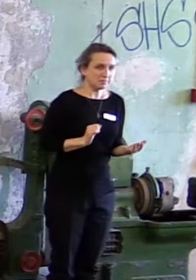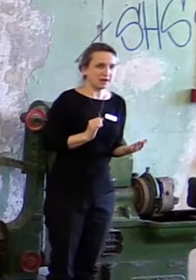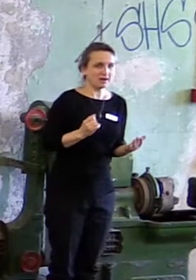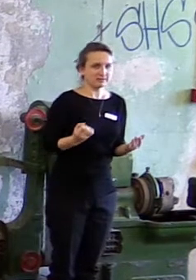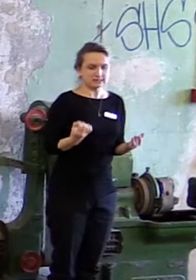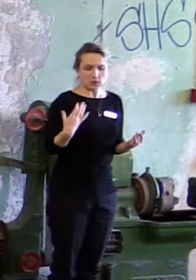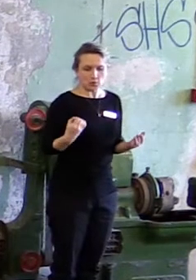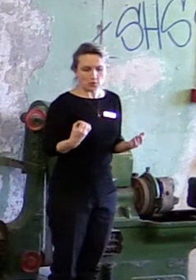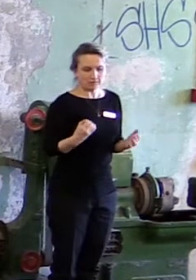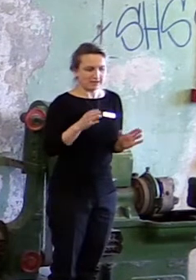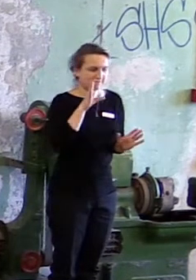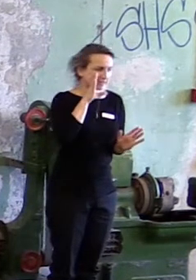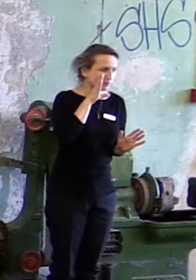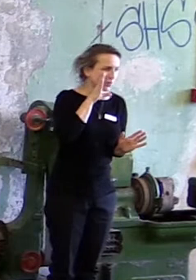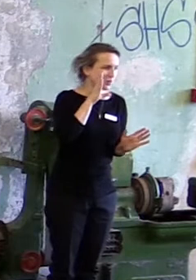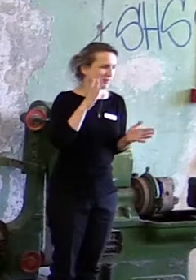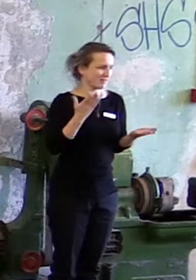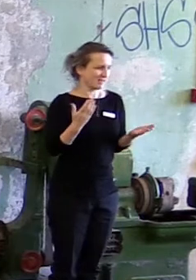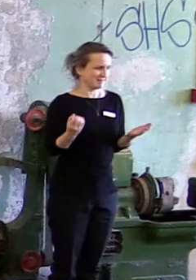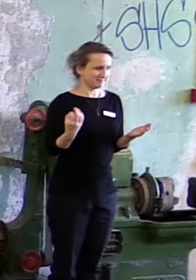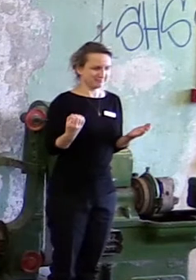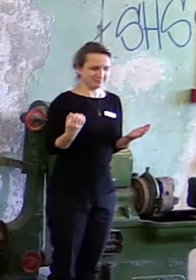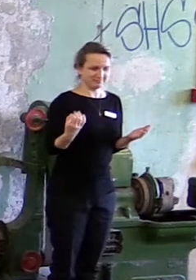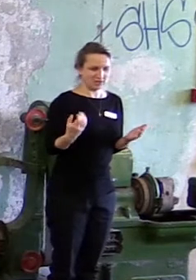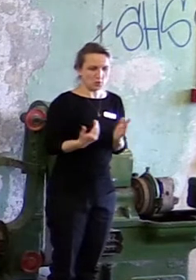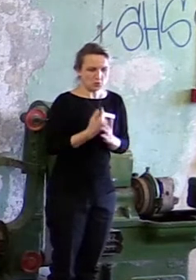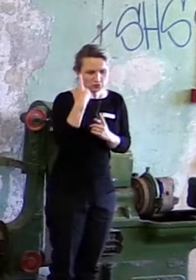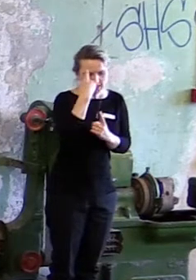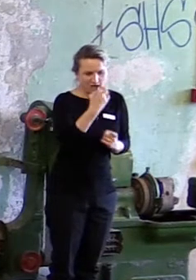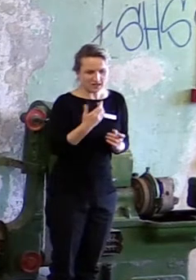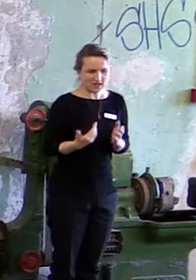saatis sõnumi või Facebook jälle blingib, et kuule, et sul on uus teade